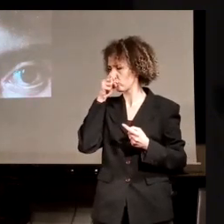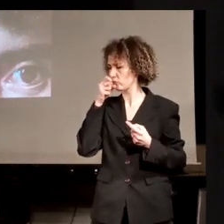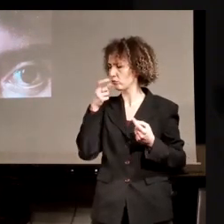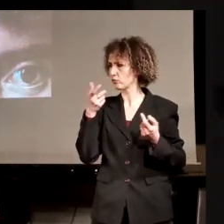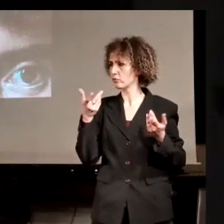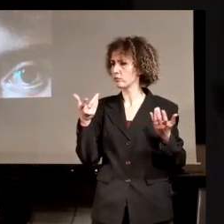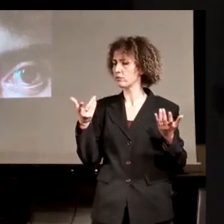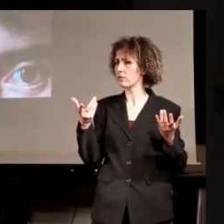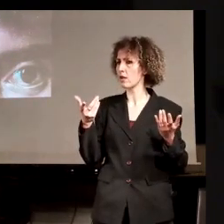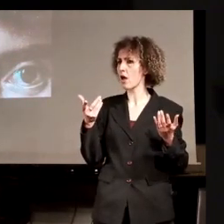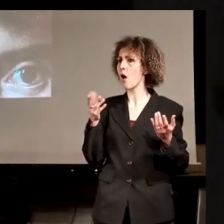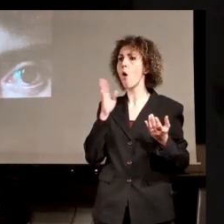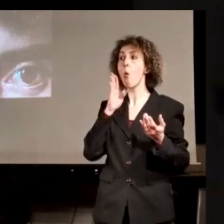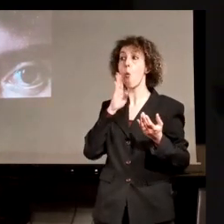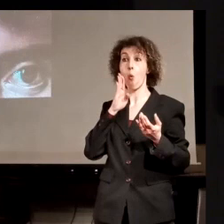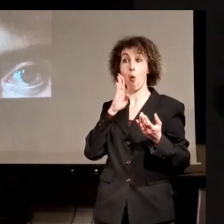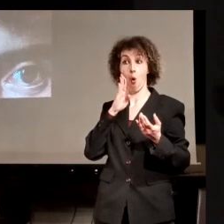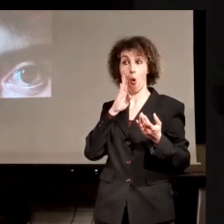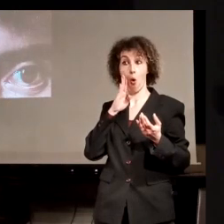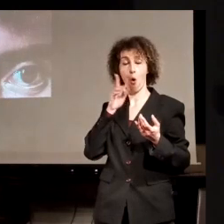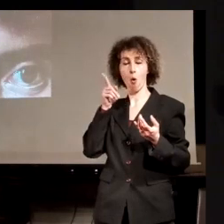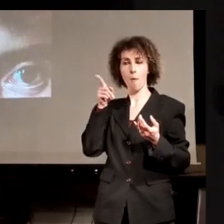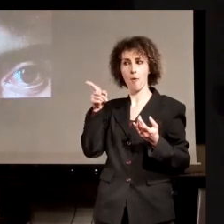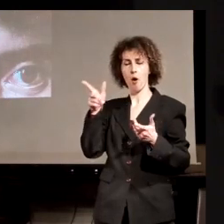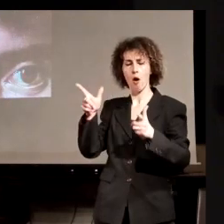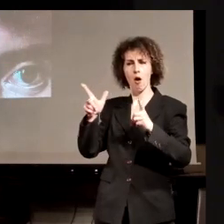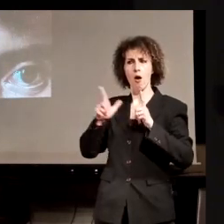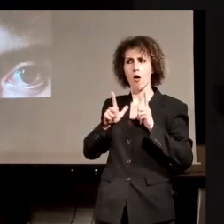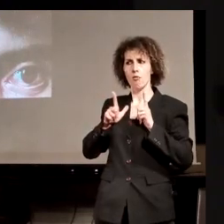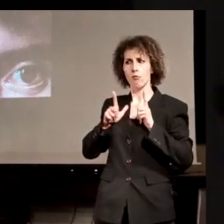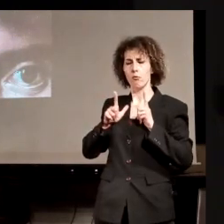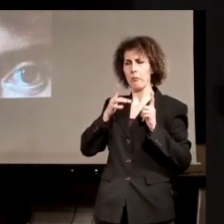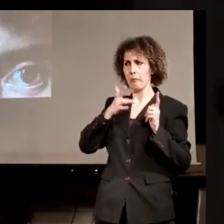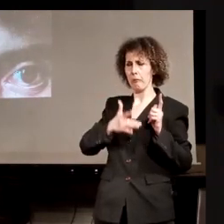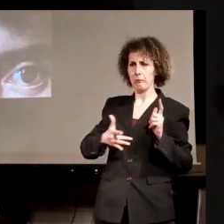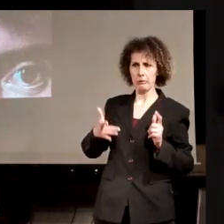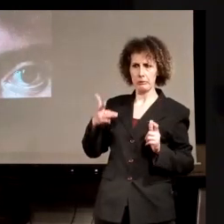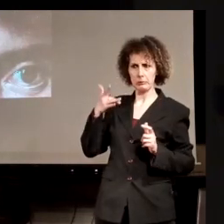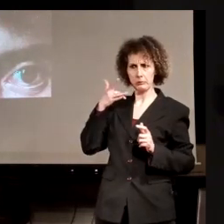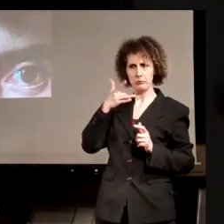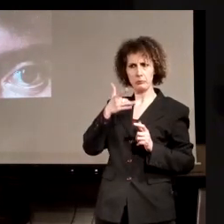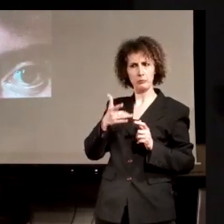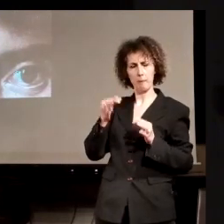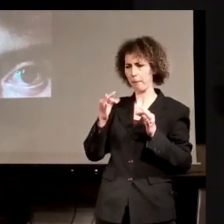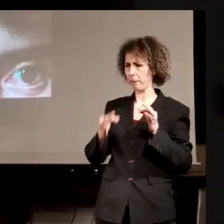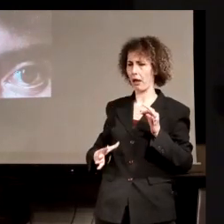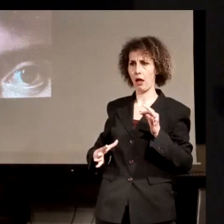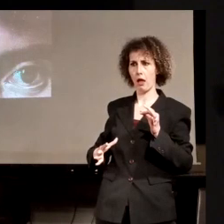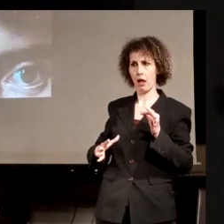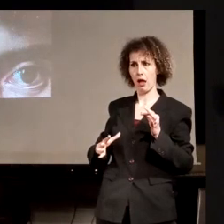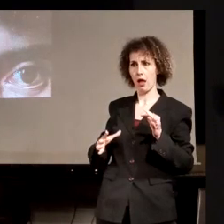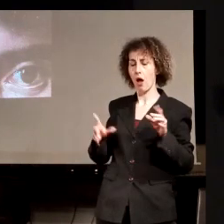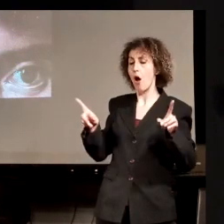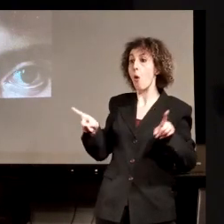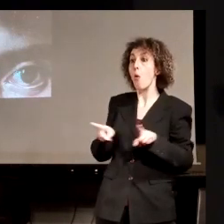quel galantuomo mi aveva ispirato ribrezzo a prima vista è altrettanto